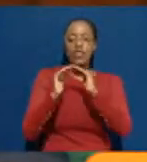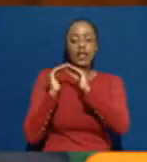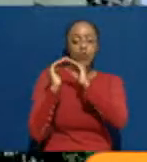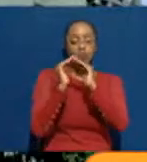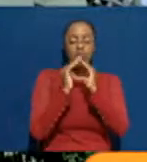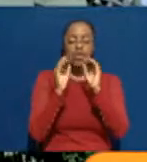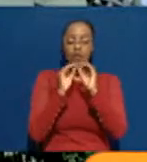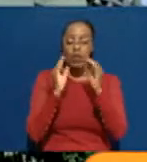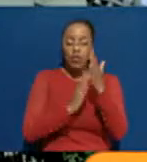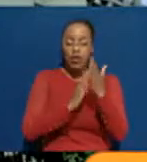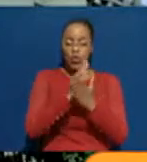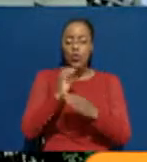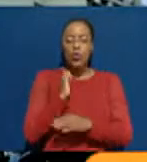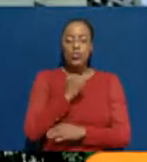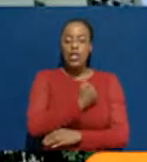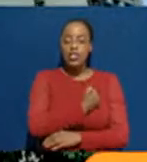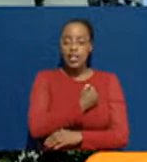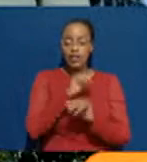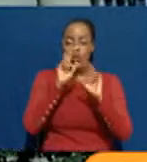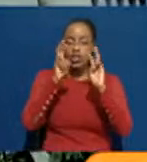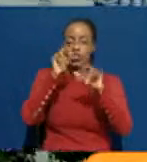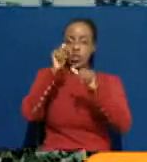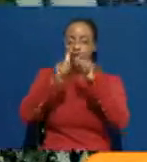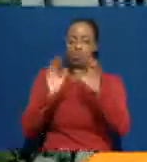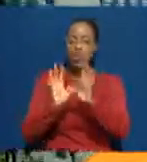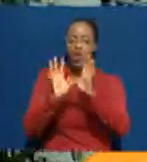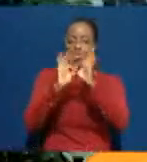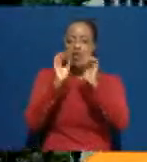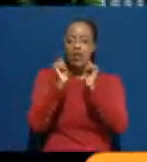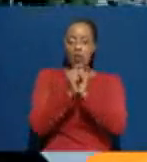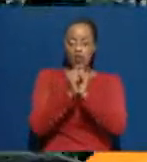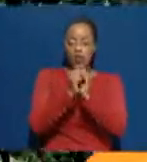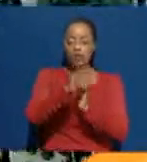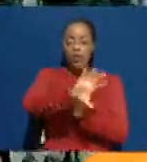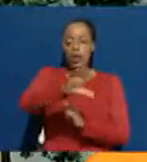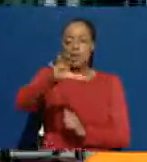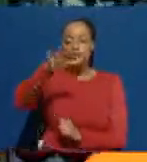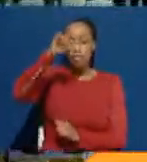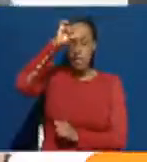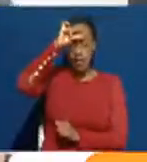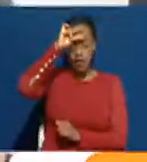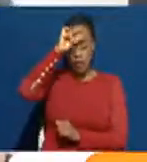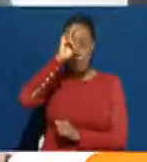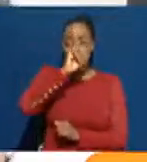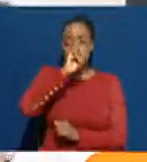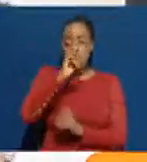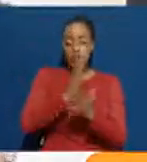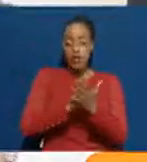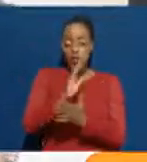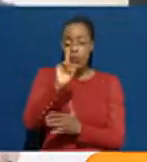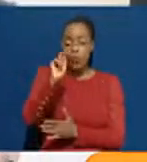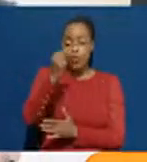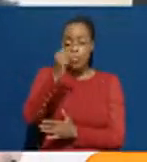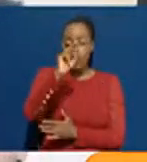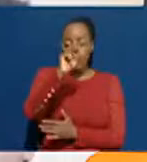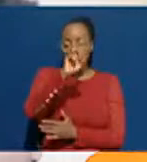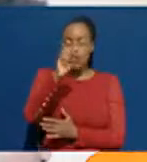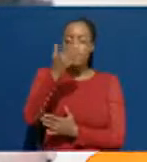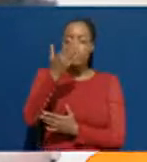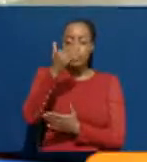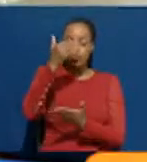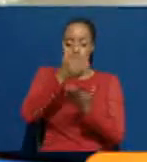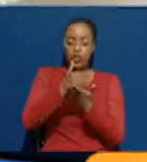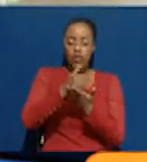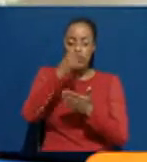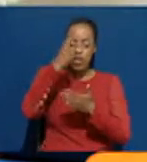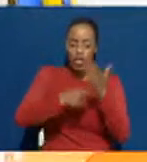usawazishaji kupitia seneti kuhusu masuala yanayofungamana na serikali za kaunti. Agizo la Jaji Thande limesitisha ukusanyaji wa